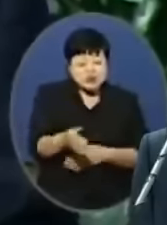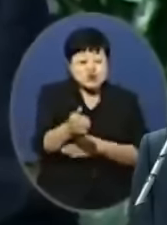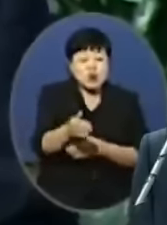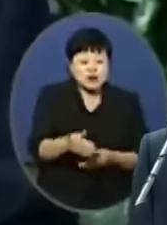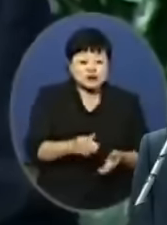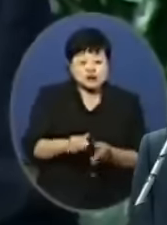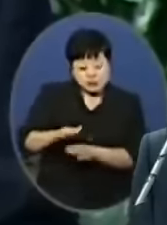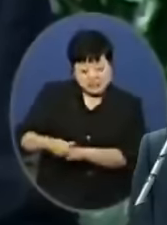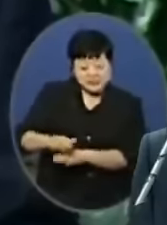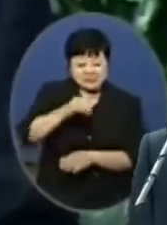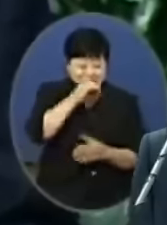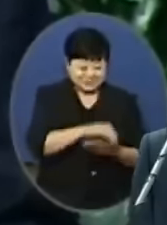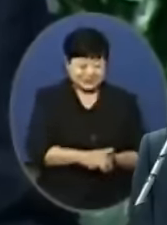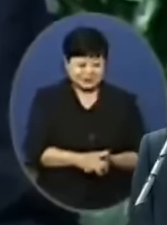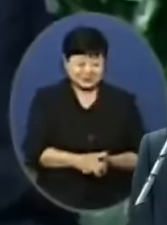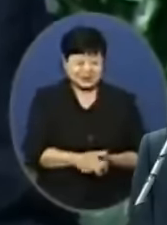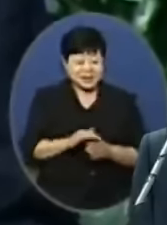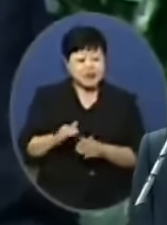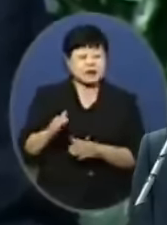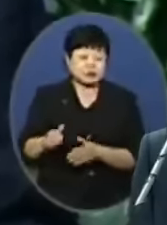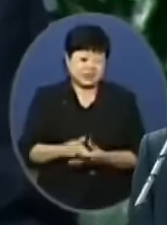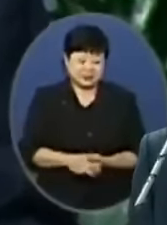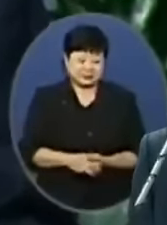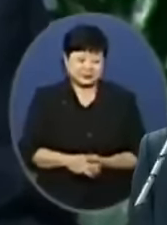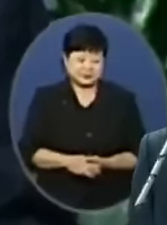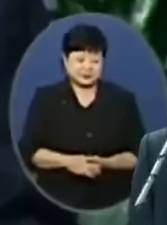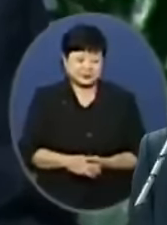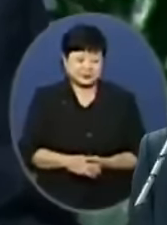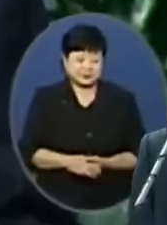예비해 놓은 것입니다. 예비해 놓은 것입니다.